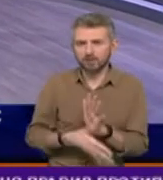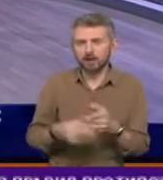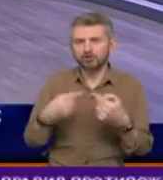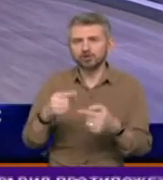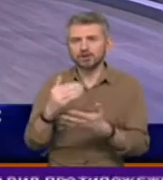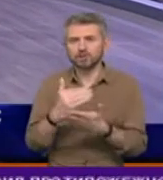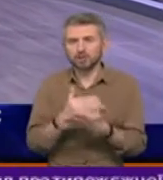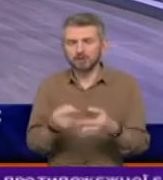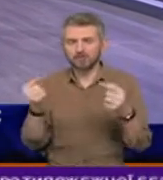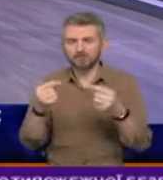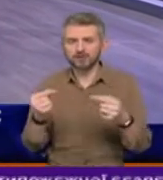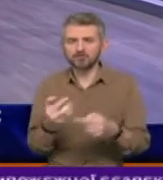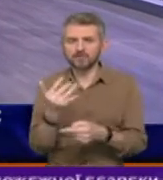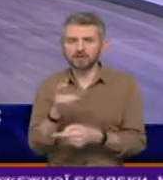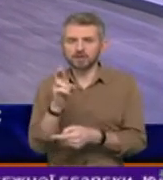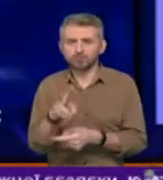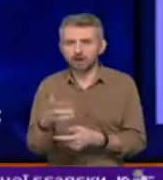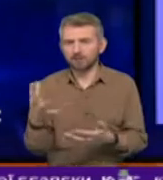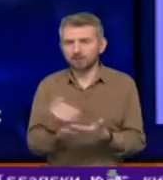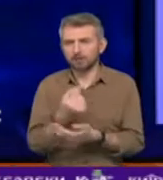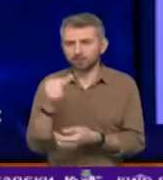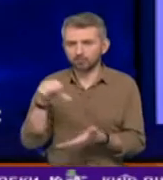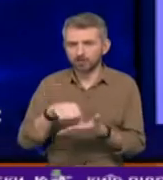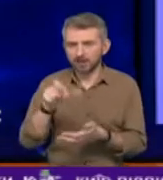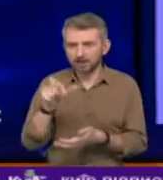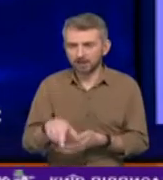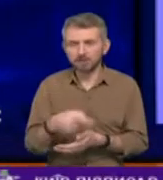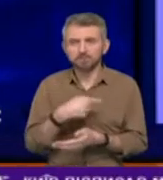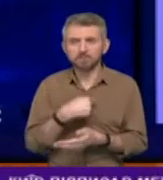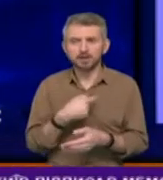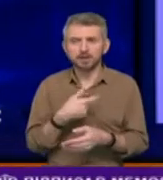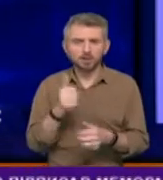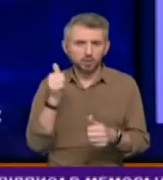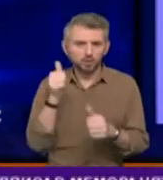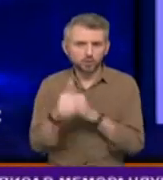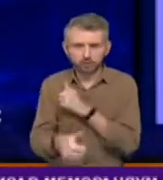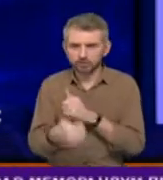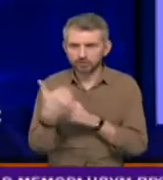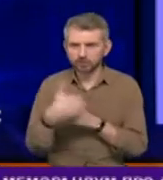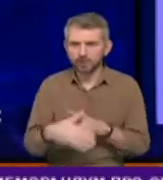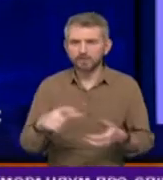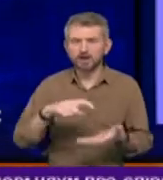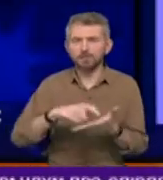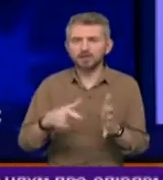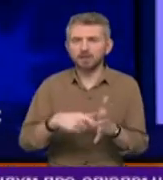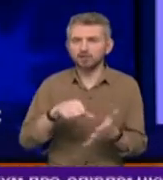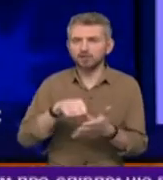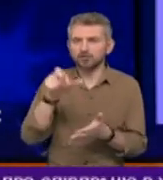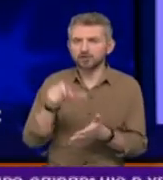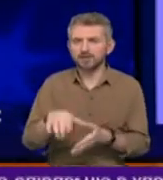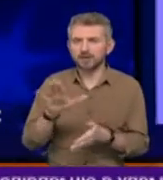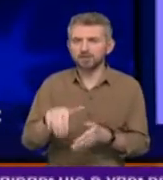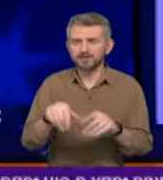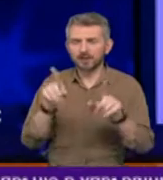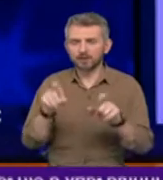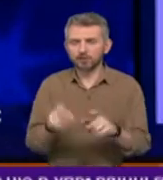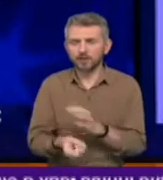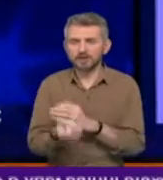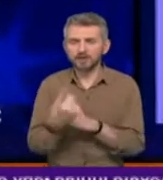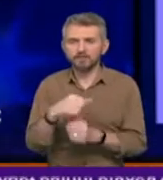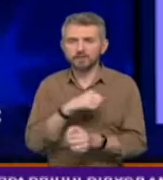цей обшук. І, отже, знаєш, вилучаються, значить, телефони. Що ще? Після вилучення